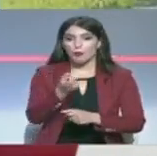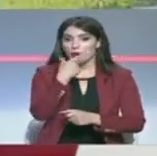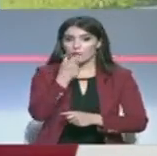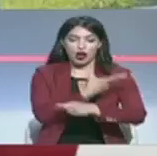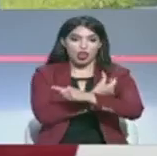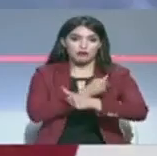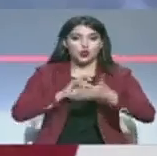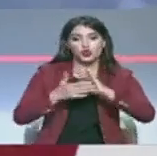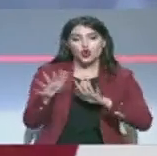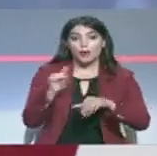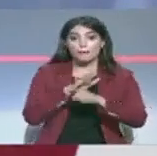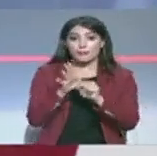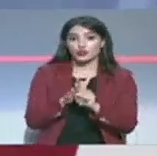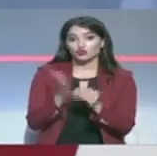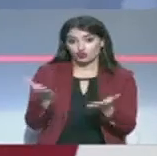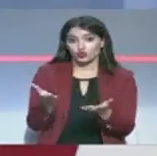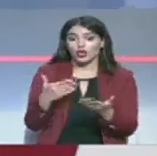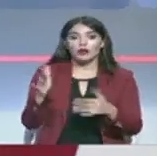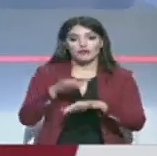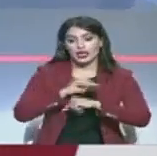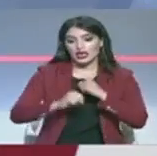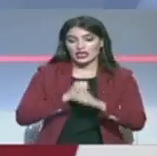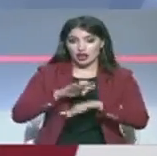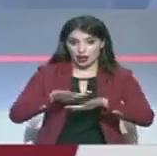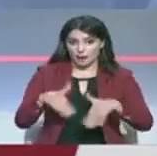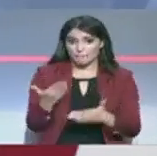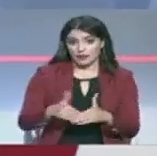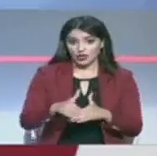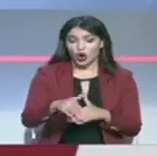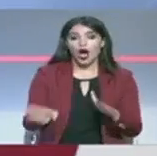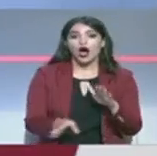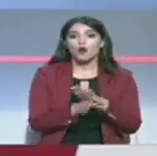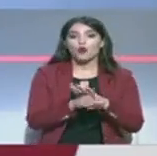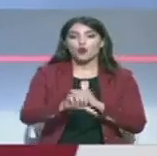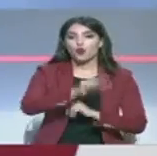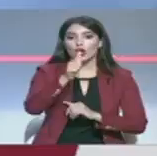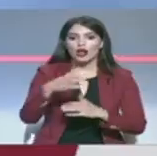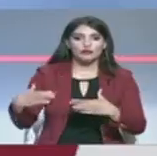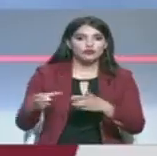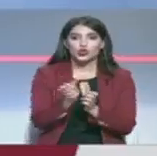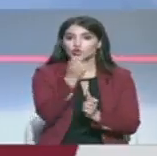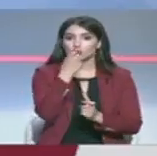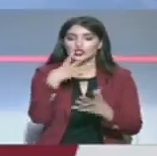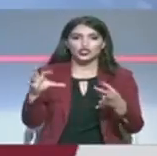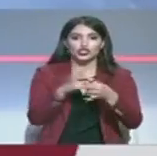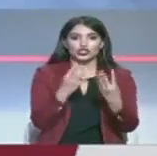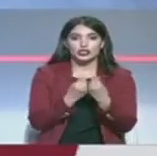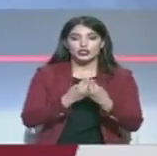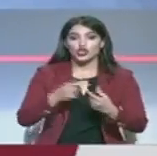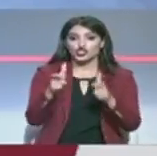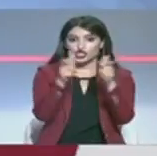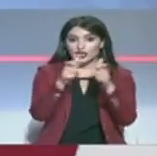لقاح محتمل لهذا الفيروس القاتل بنهاية العام الحالي، وهي الدفعة الأولى ضمن صفقة أبرمت مع شركة أدوية